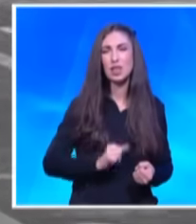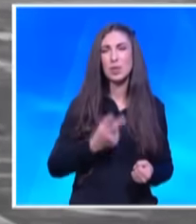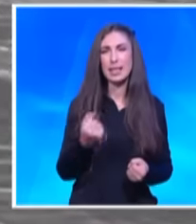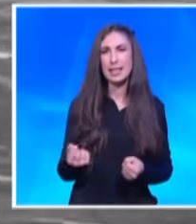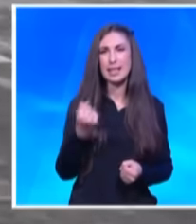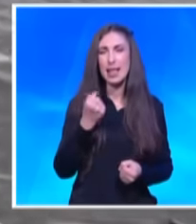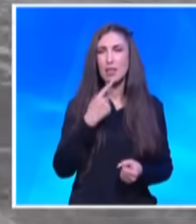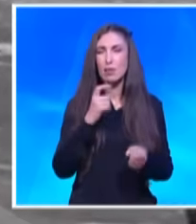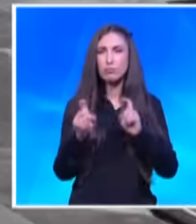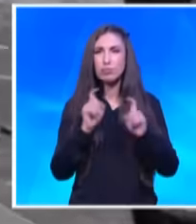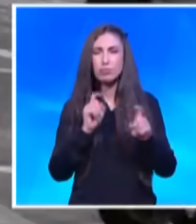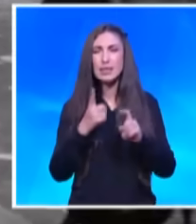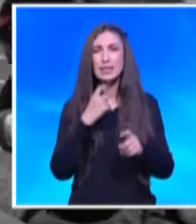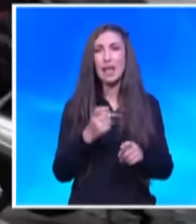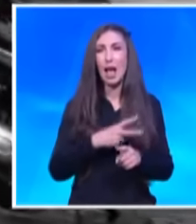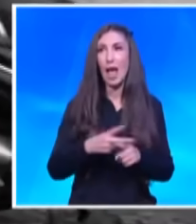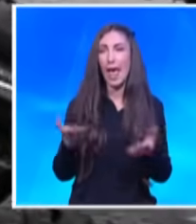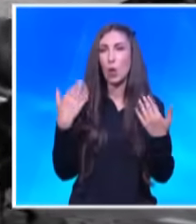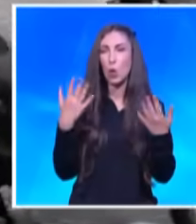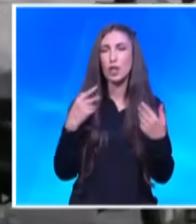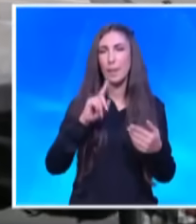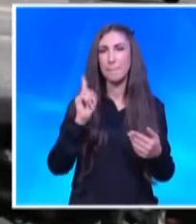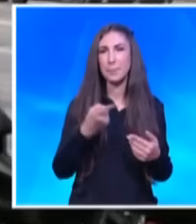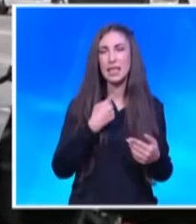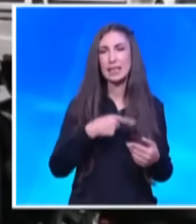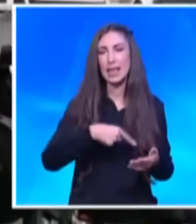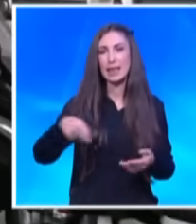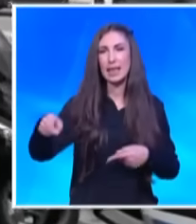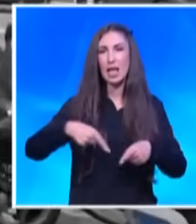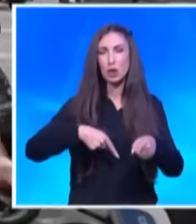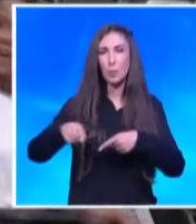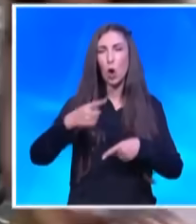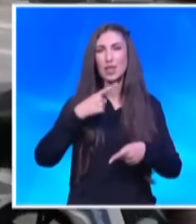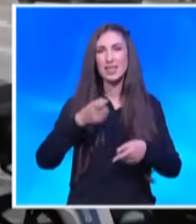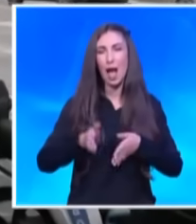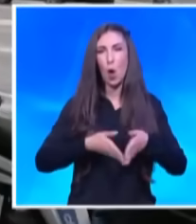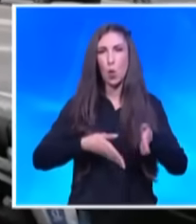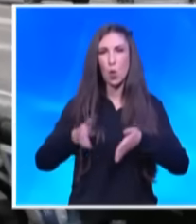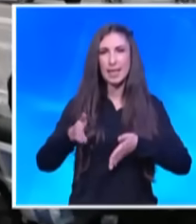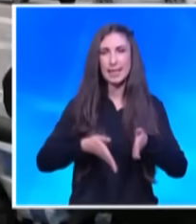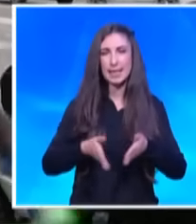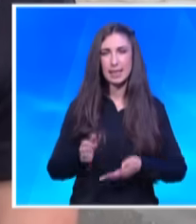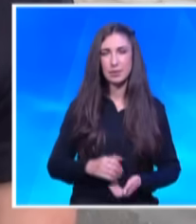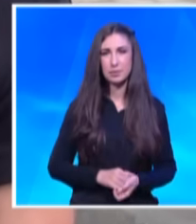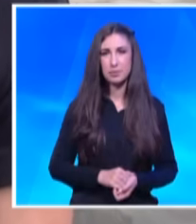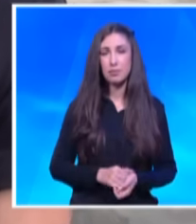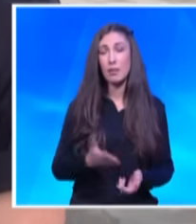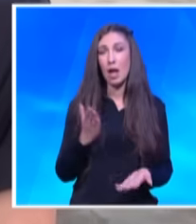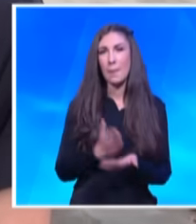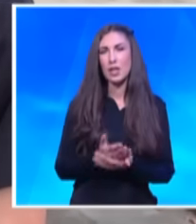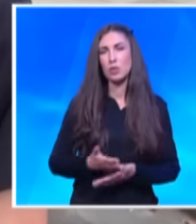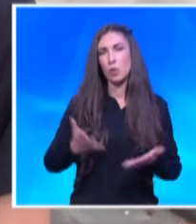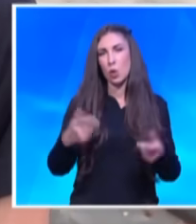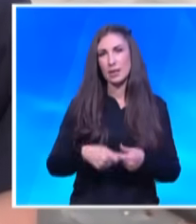силните аргументи за екологичен, бърз и приятен транспорт по парижките улици. Беше много